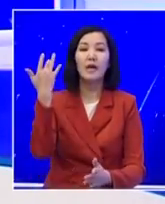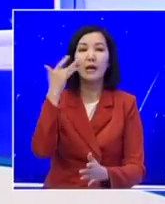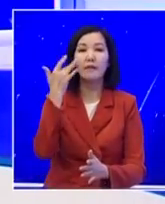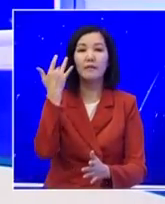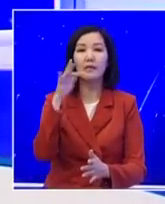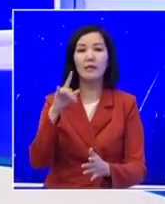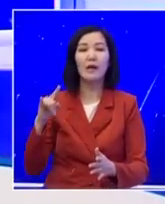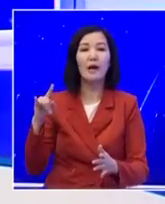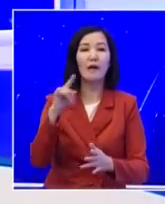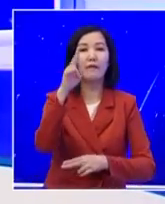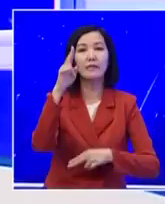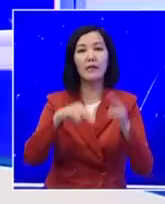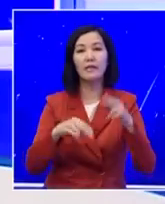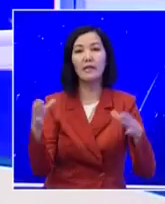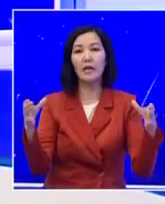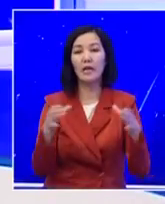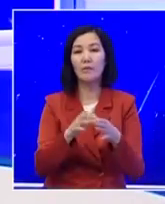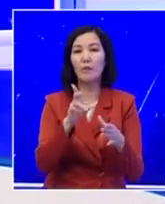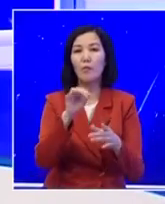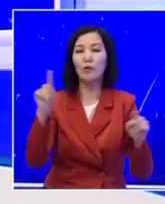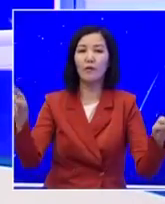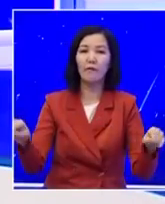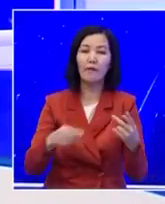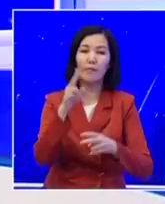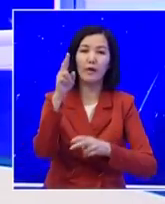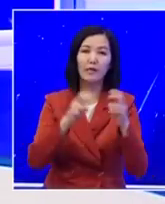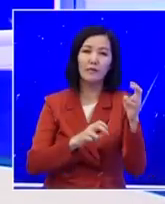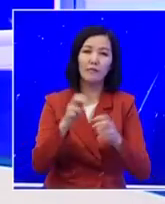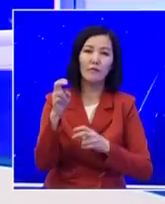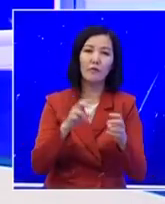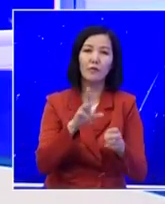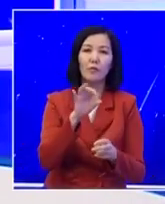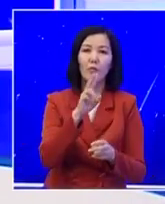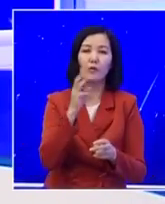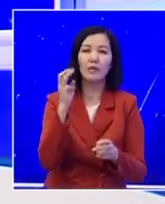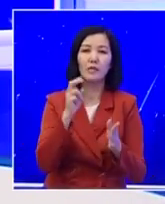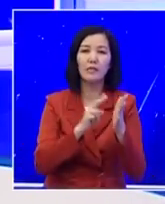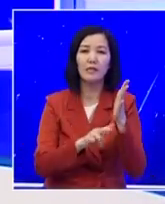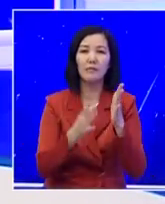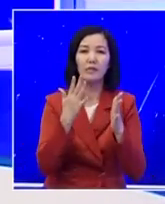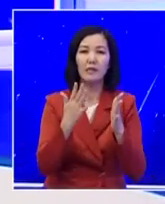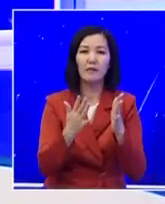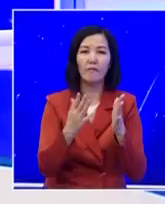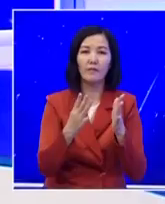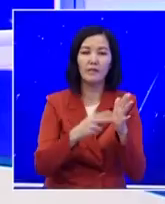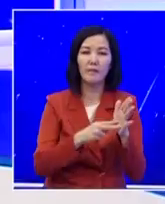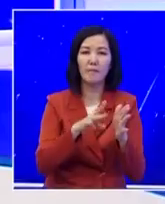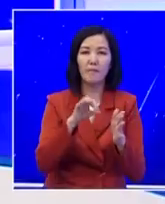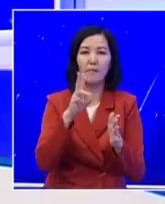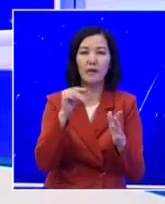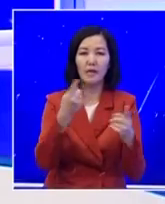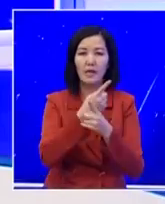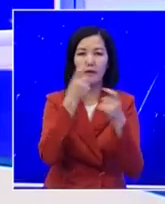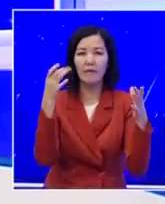Американская авиастроительная корпорация Boeing возобновляет производство лайнеров Boeing 737 Max. Об этом говорится в заявлении